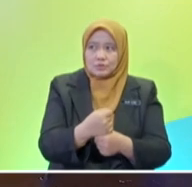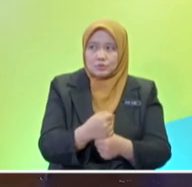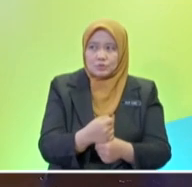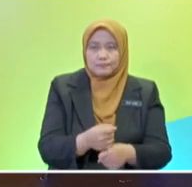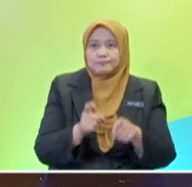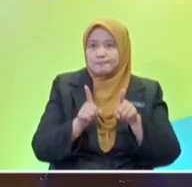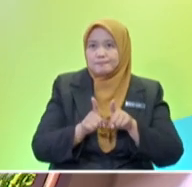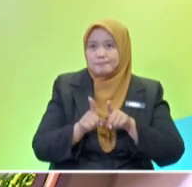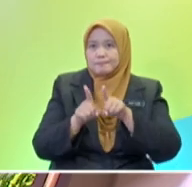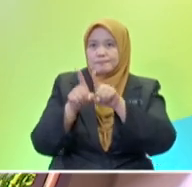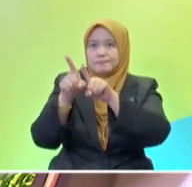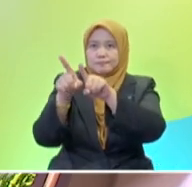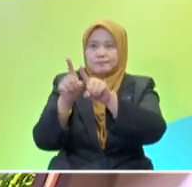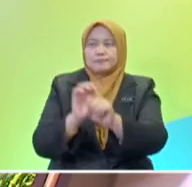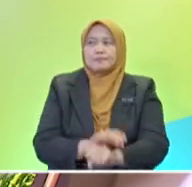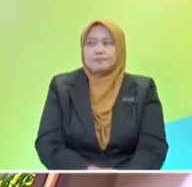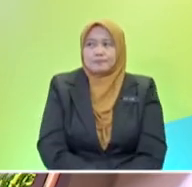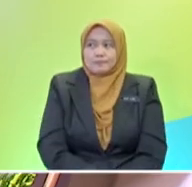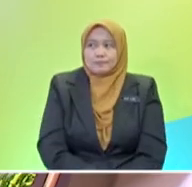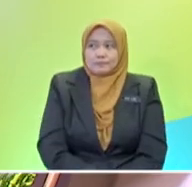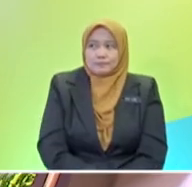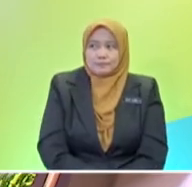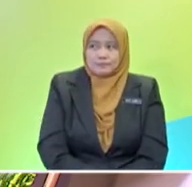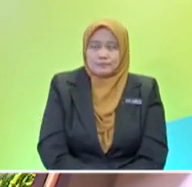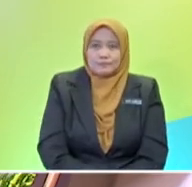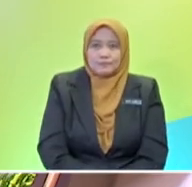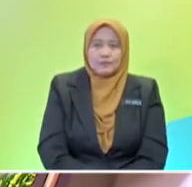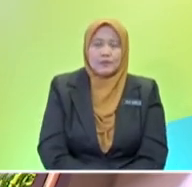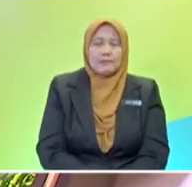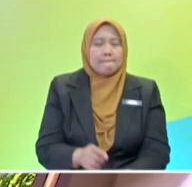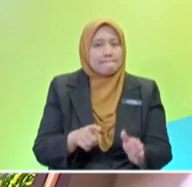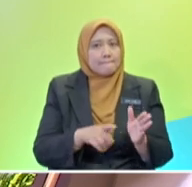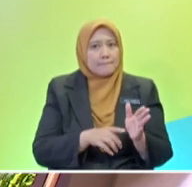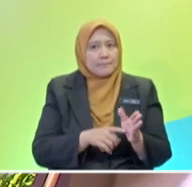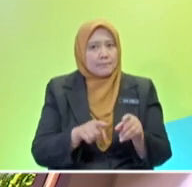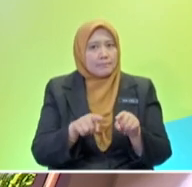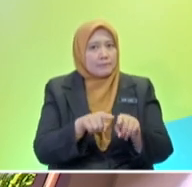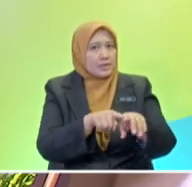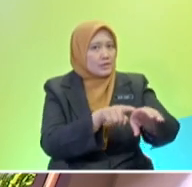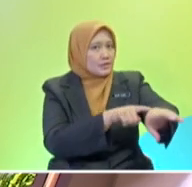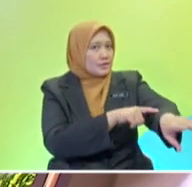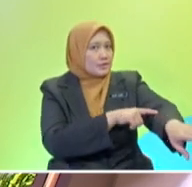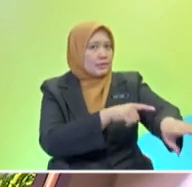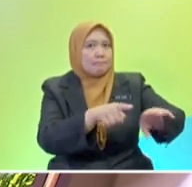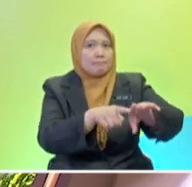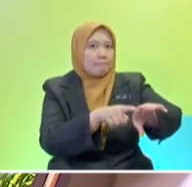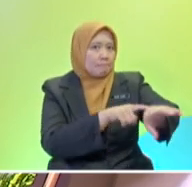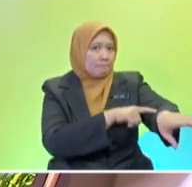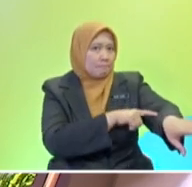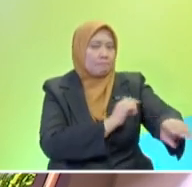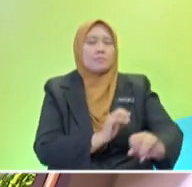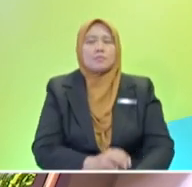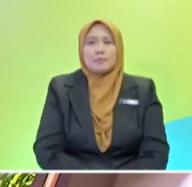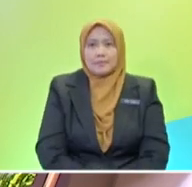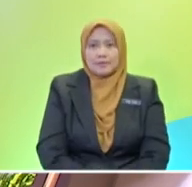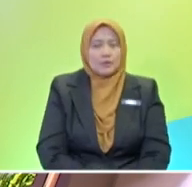macam ni. Kita panggil ini sejajar. Sejajar panjang-panjang. Sejajar panjang-panjang. Kan? Urat-urat